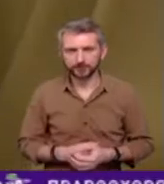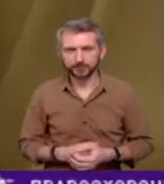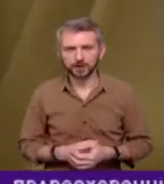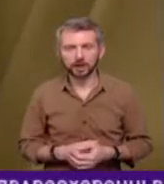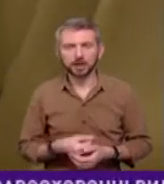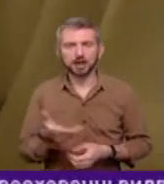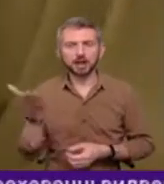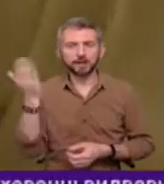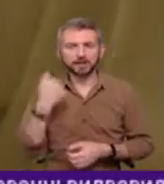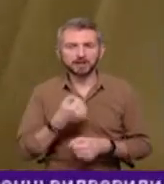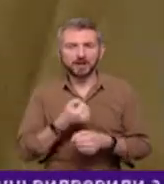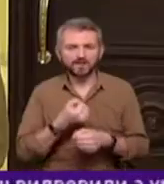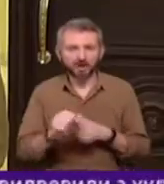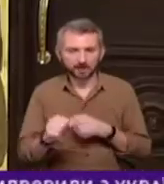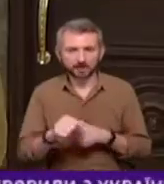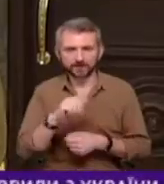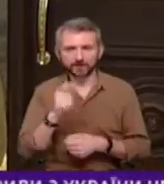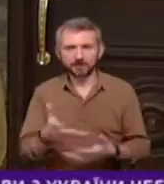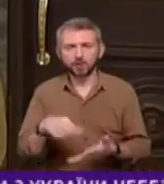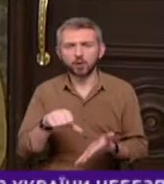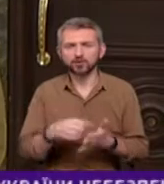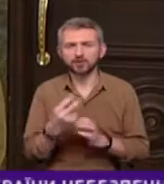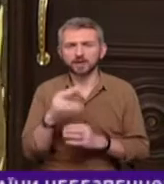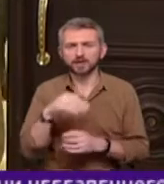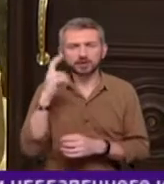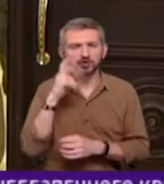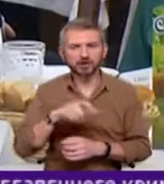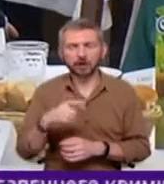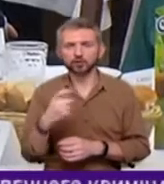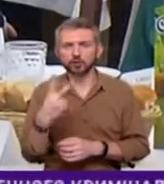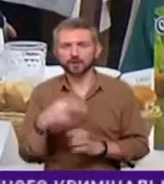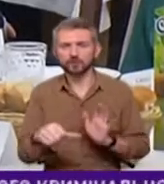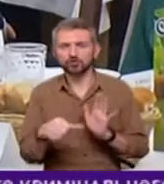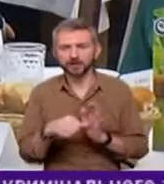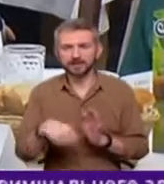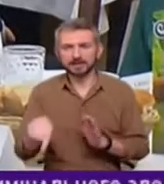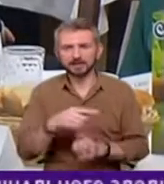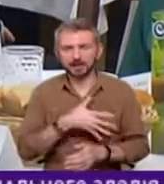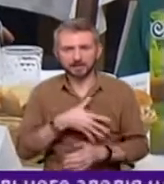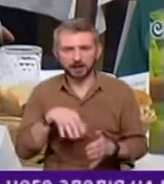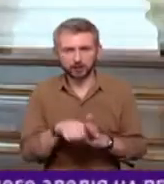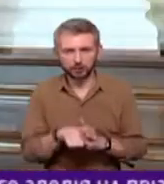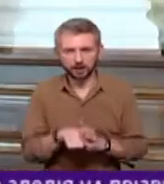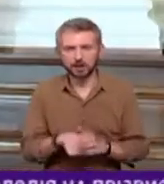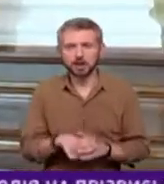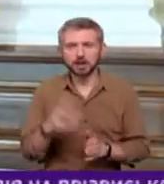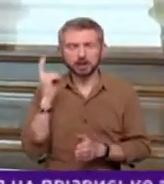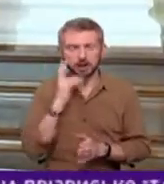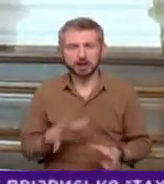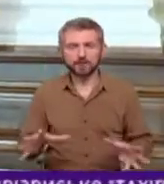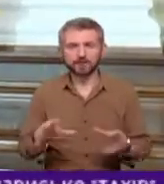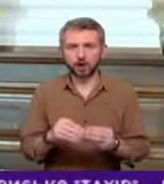У тій нав'язаній війні брали участь понад 12 тисяч киян, 126 із них загинули. Мер Києва разом